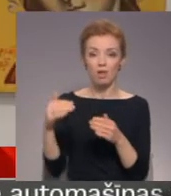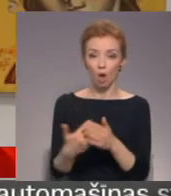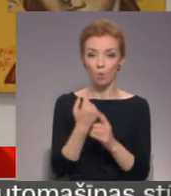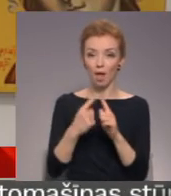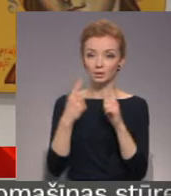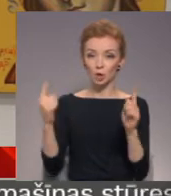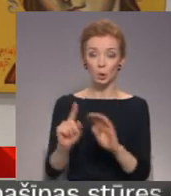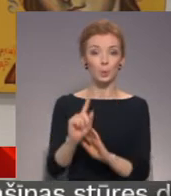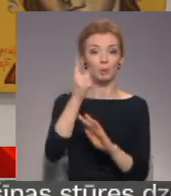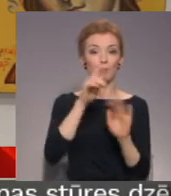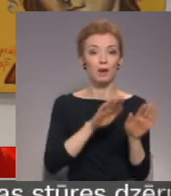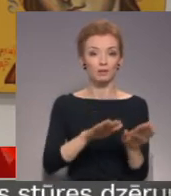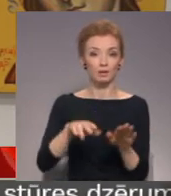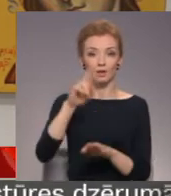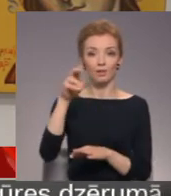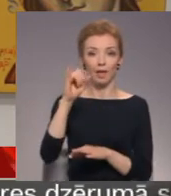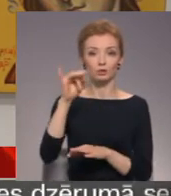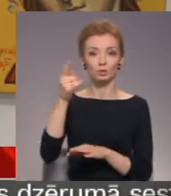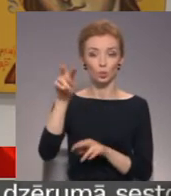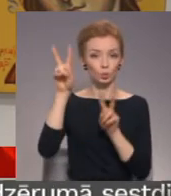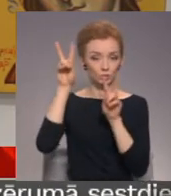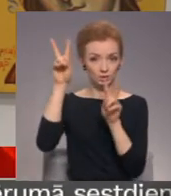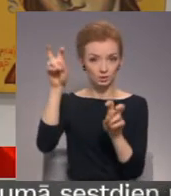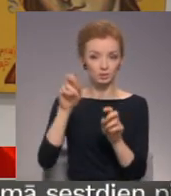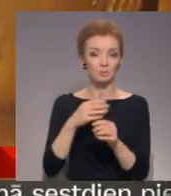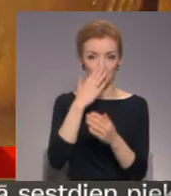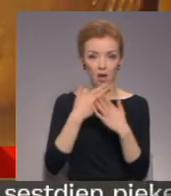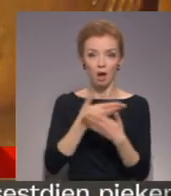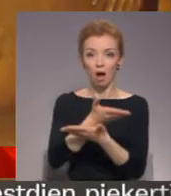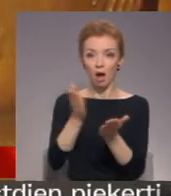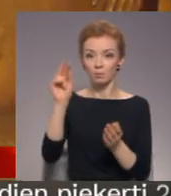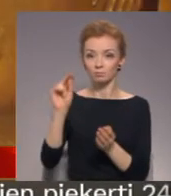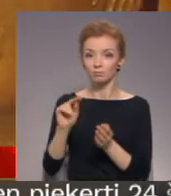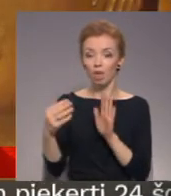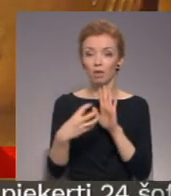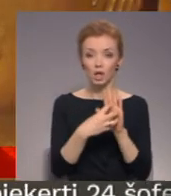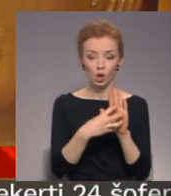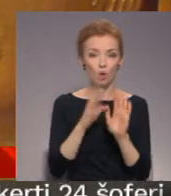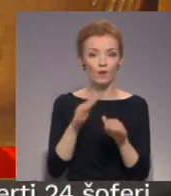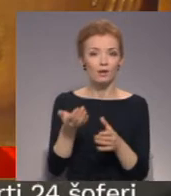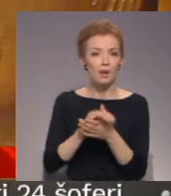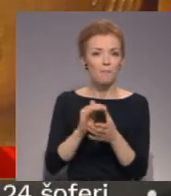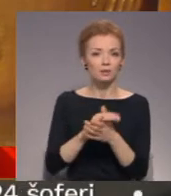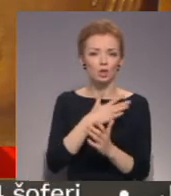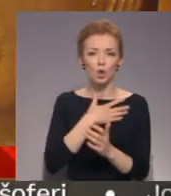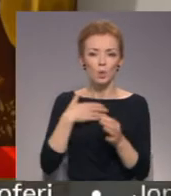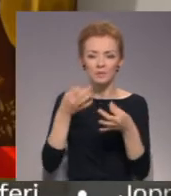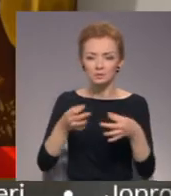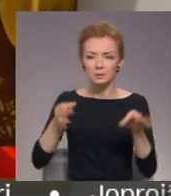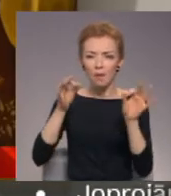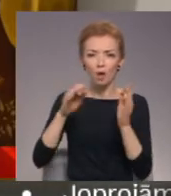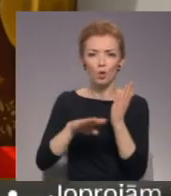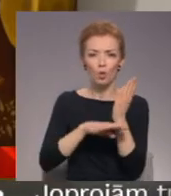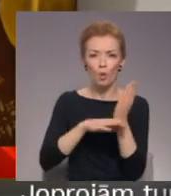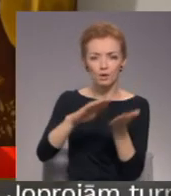sezonas pirmā izstāde Deisus ieved ikonu glezniecības pasaulē. Te ik vienam iespēja iepazīt, cik smalki uz koka pamatnes ar